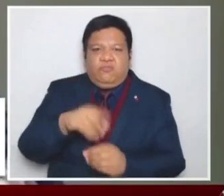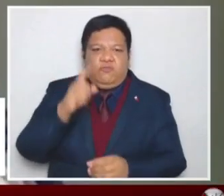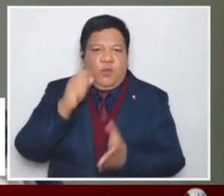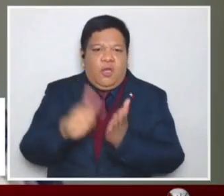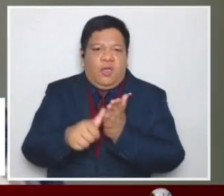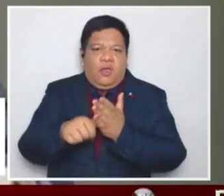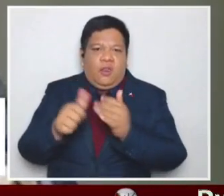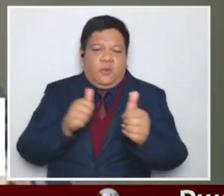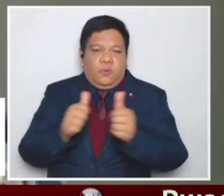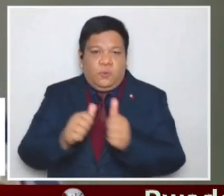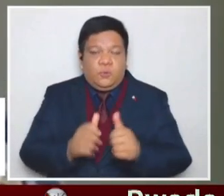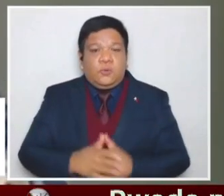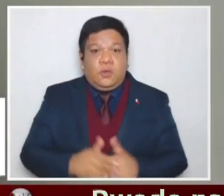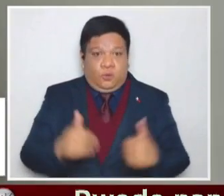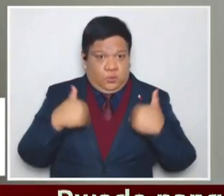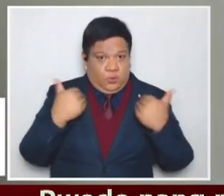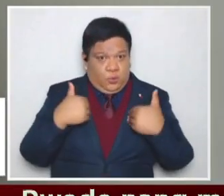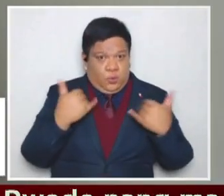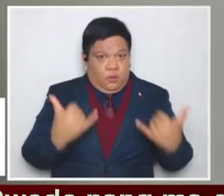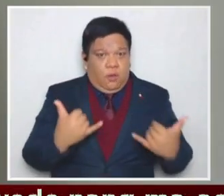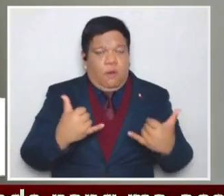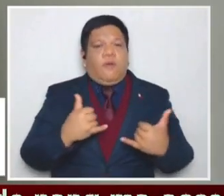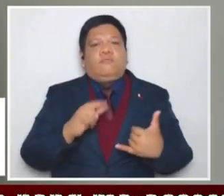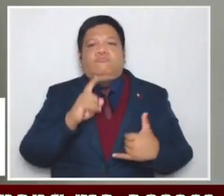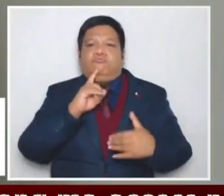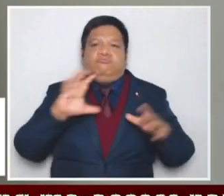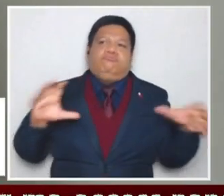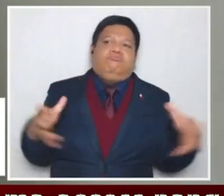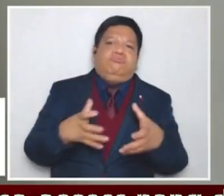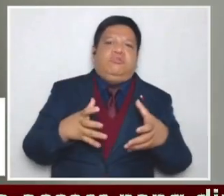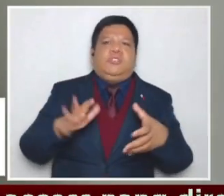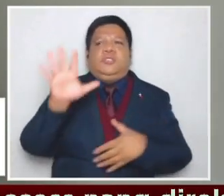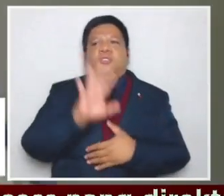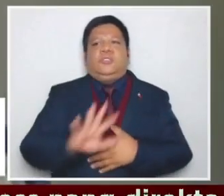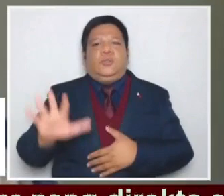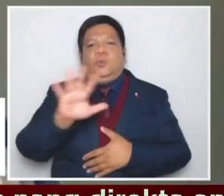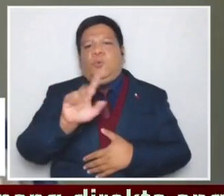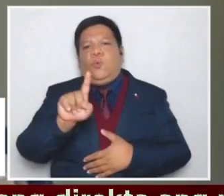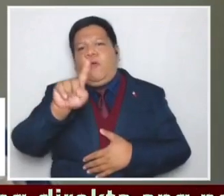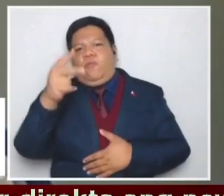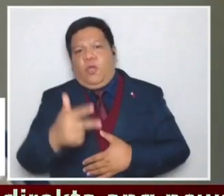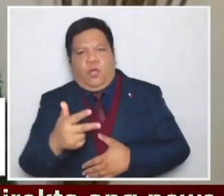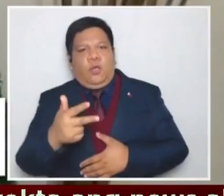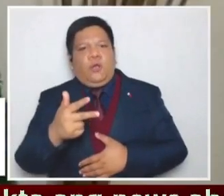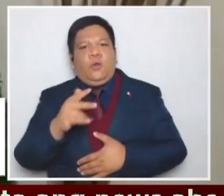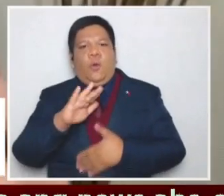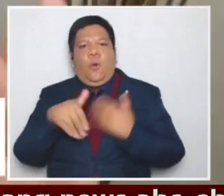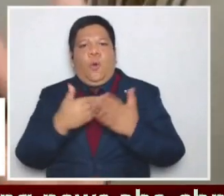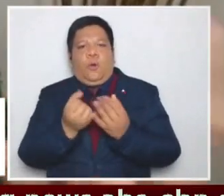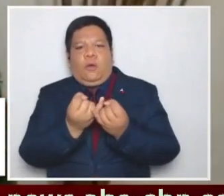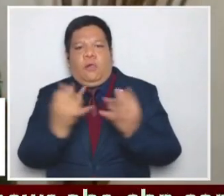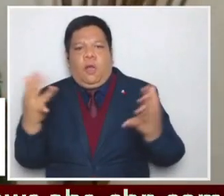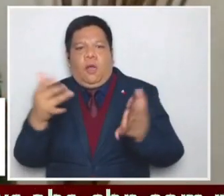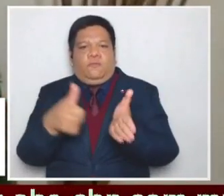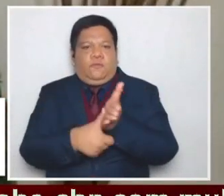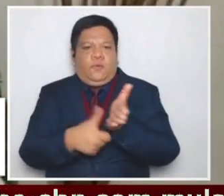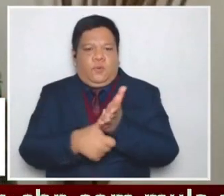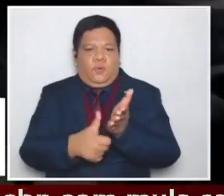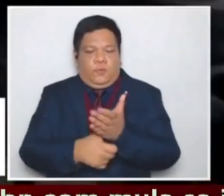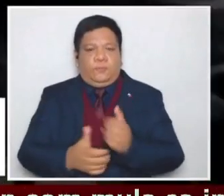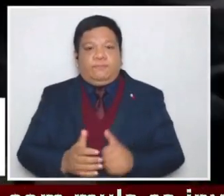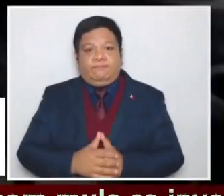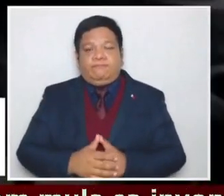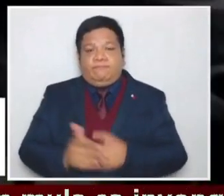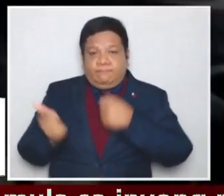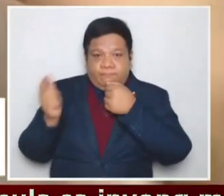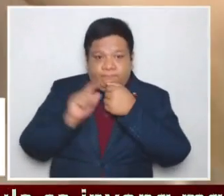kabataan. Ang kabataan ngayon ay bumubuo ng mahigit 1/3 ng ating voting population. Sa huli, hinikayat ni